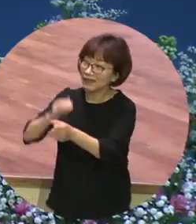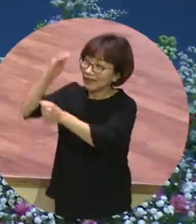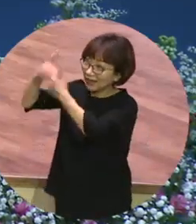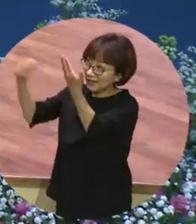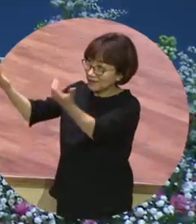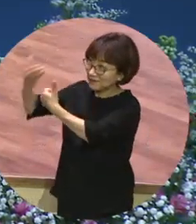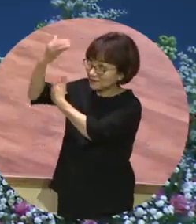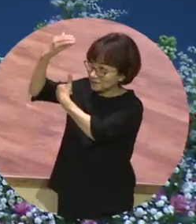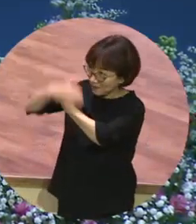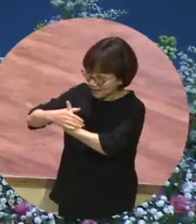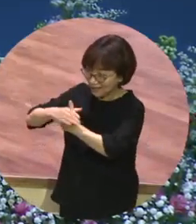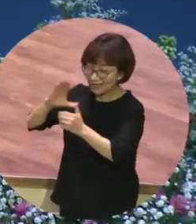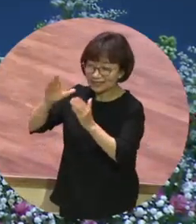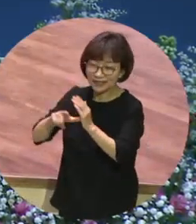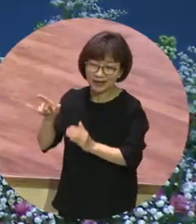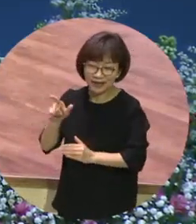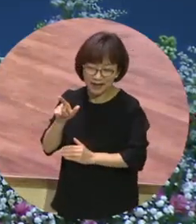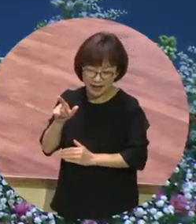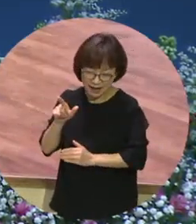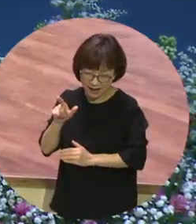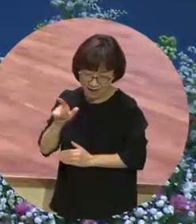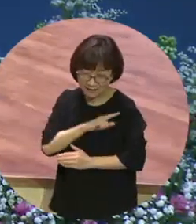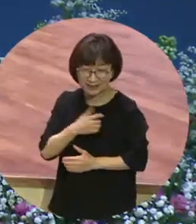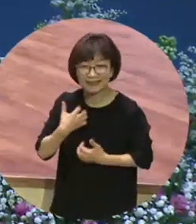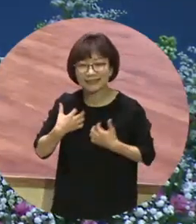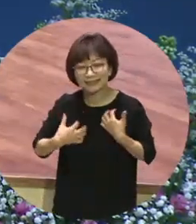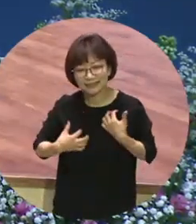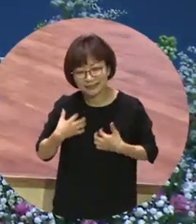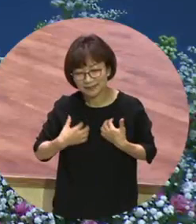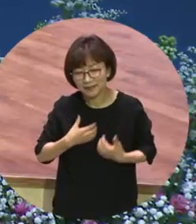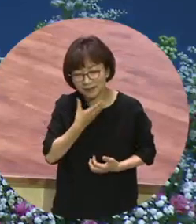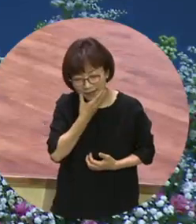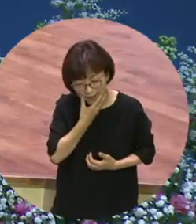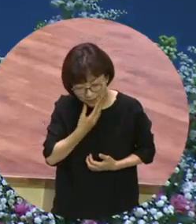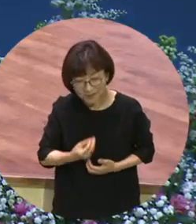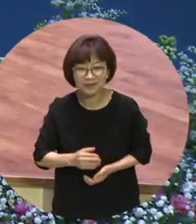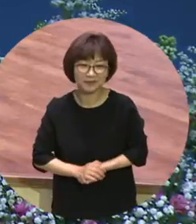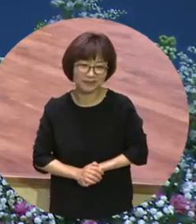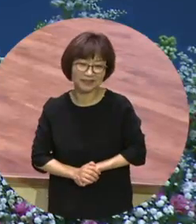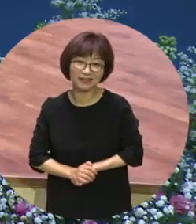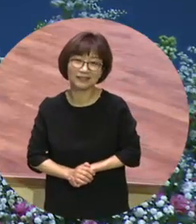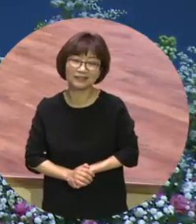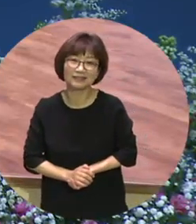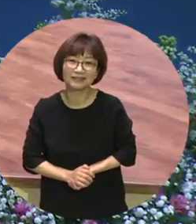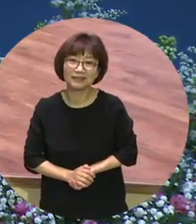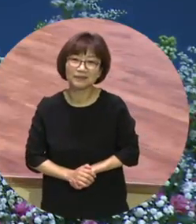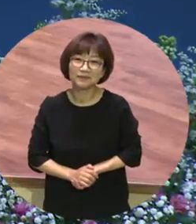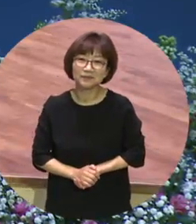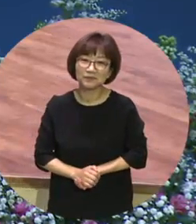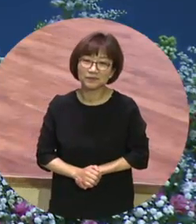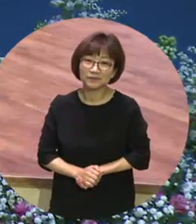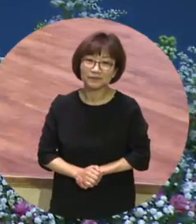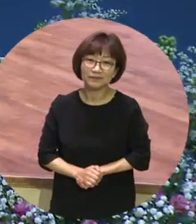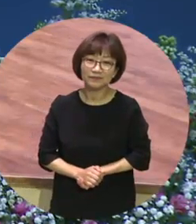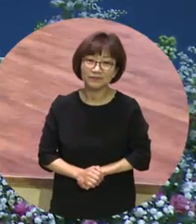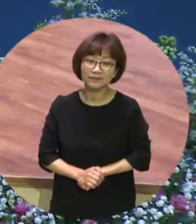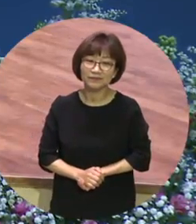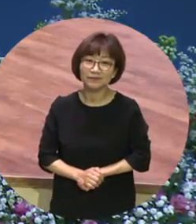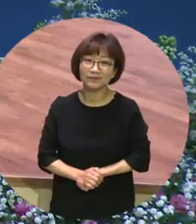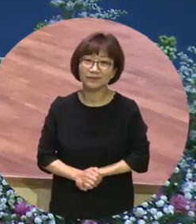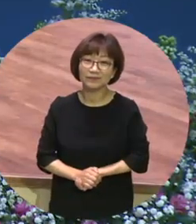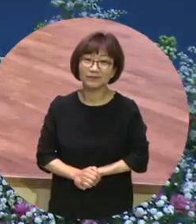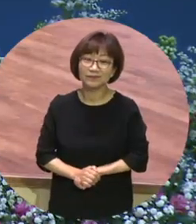가운데 최고의 행복이 있습니다. 제가 이 자리에서 제 말하는 것이 아니잖아요. 하나님의 말씀을 대언하는